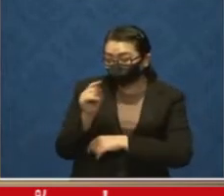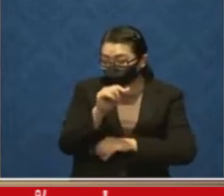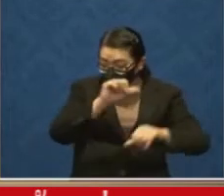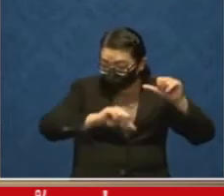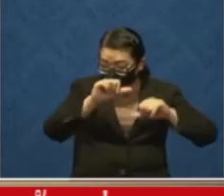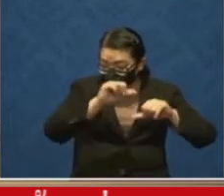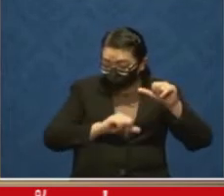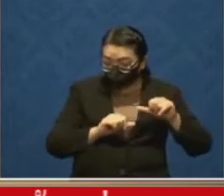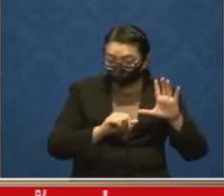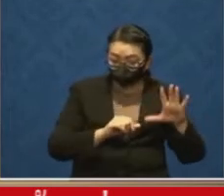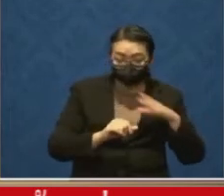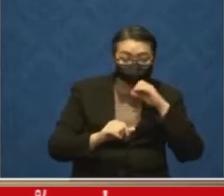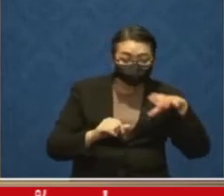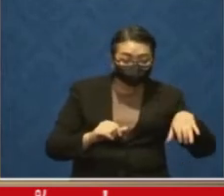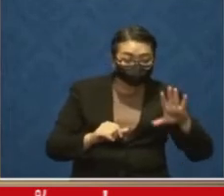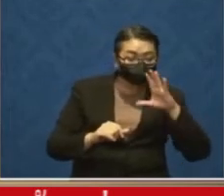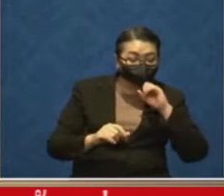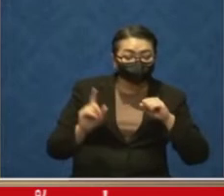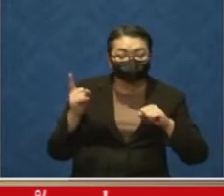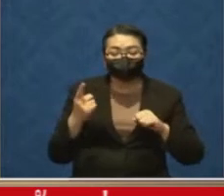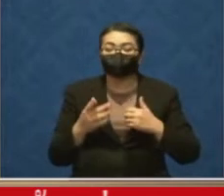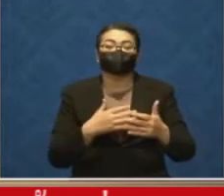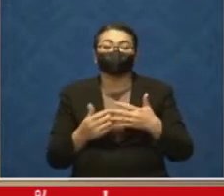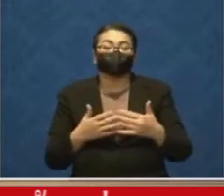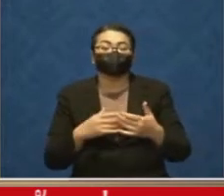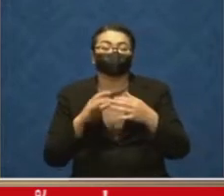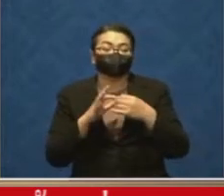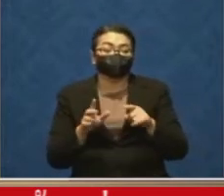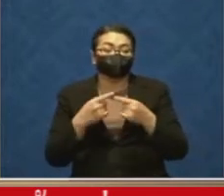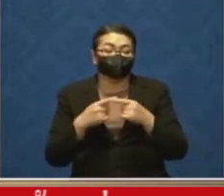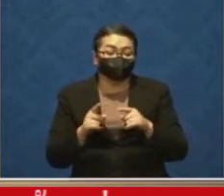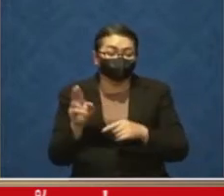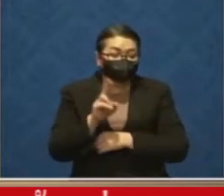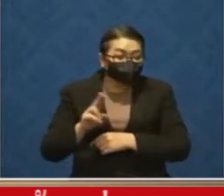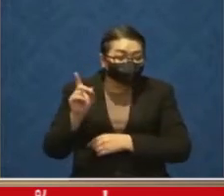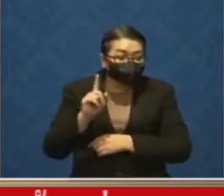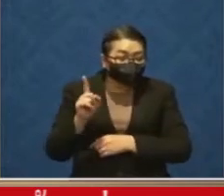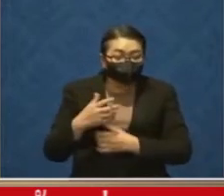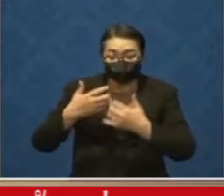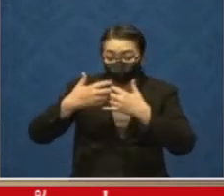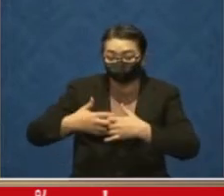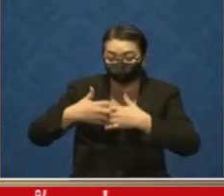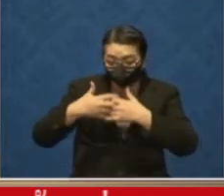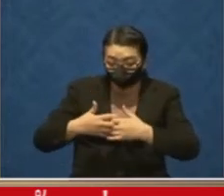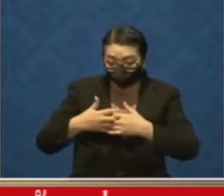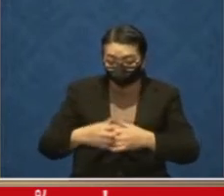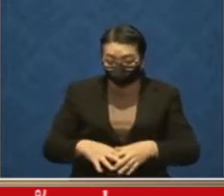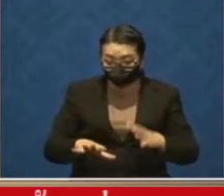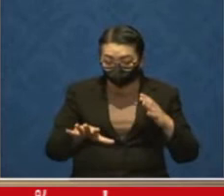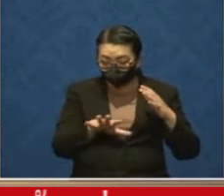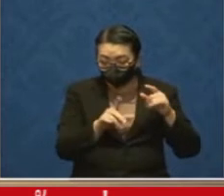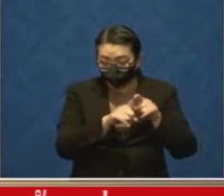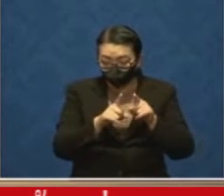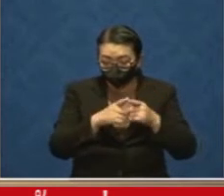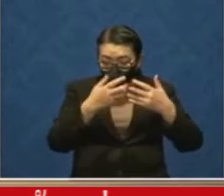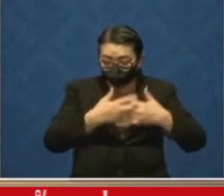มา์เกอรเบาว ไม่เกี่ยวเลยนะครับเขาชี้ให้ผมเห็นนะครับ wouldการใช้เครื่องตรวจวบริมาณมาร์คเกอ